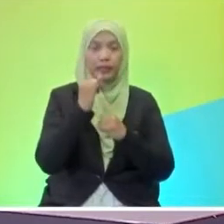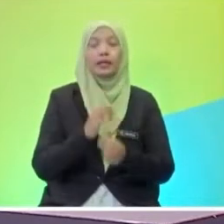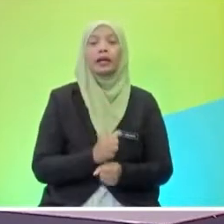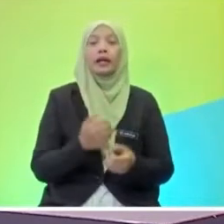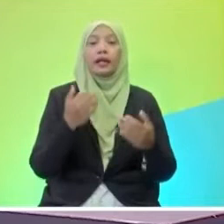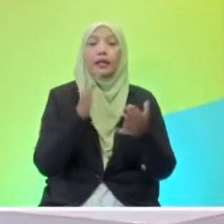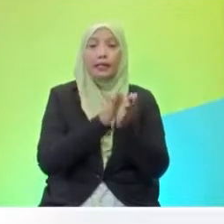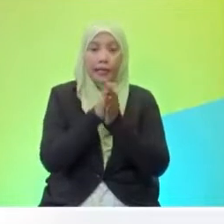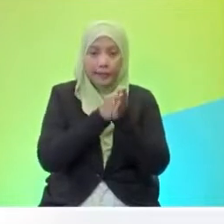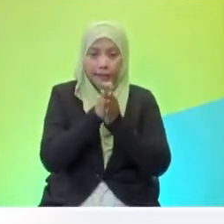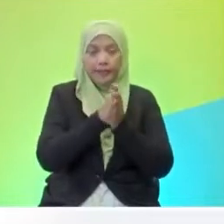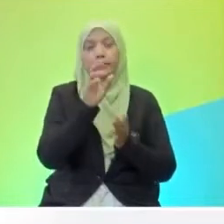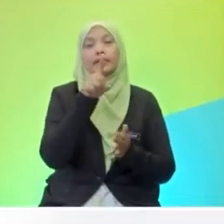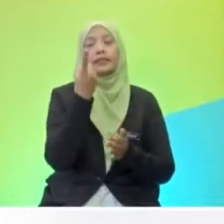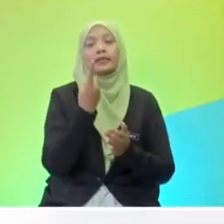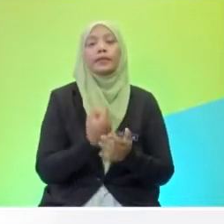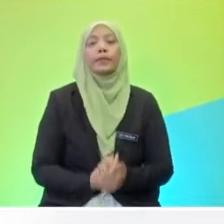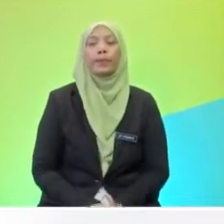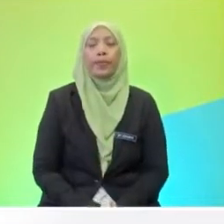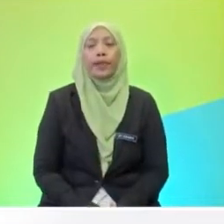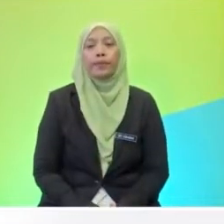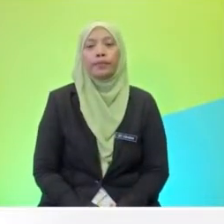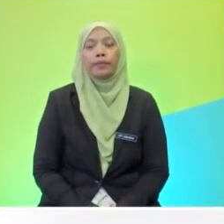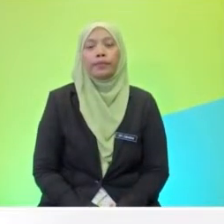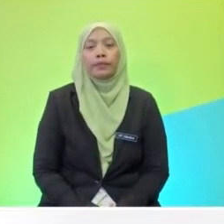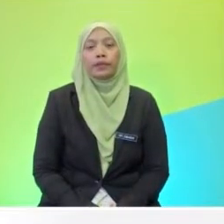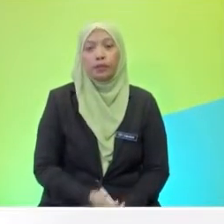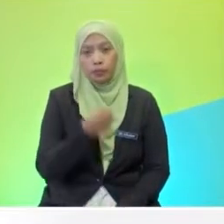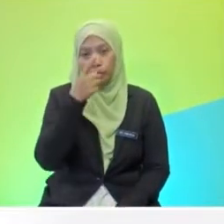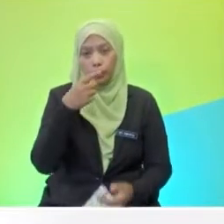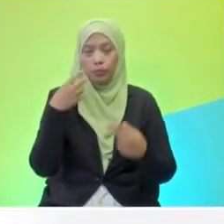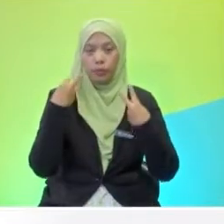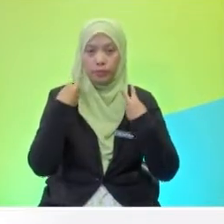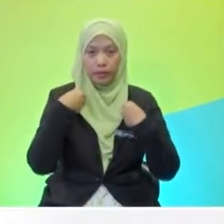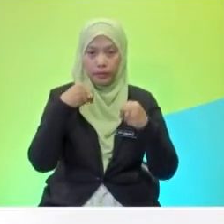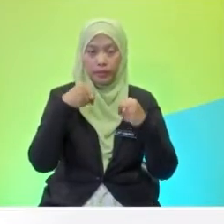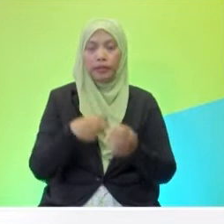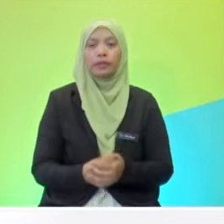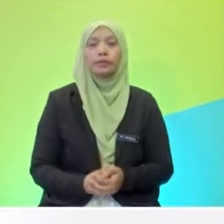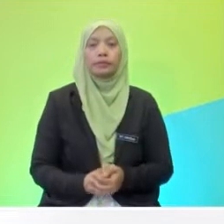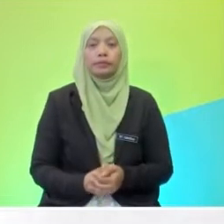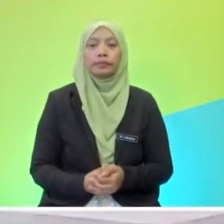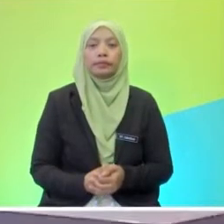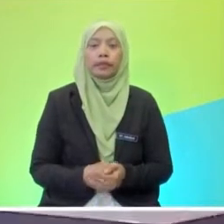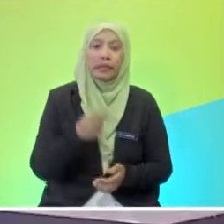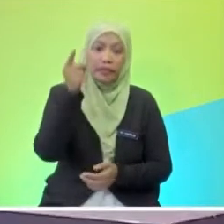pengguna yang inovatif dan dalam hasil produk yang baru oke kita tengok dulu